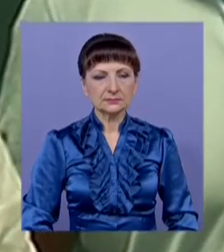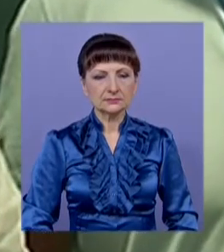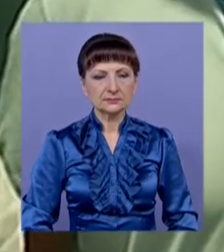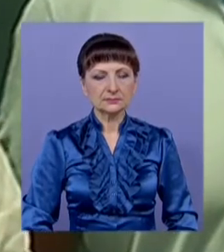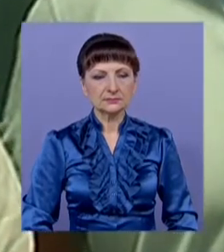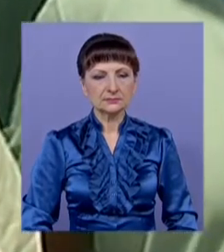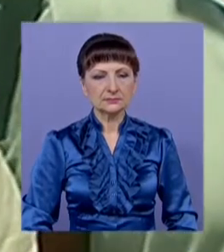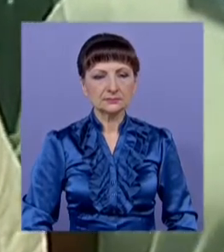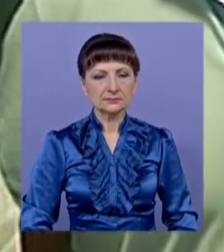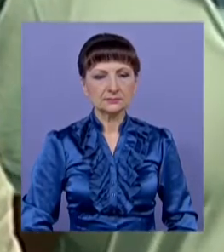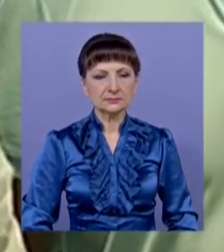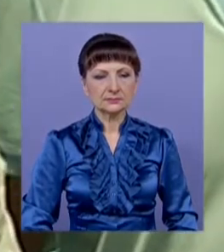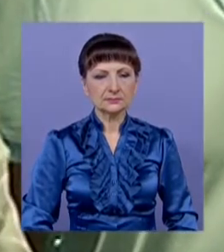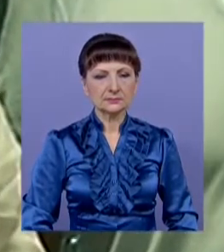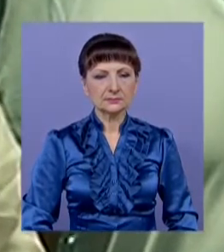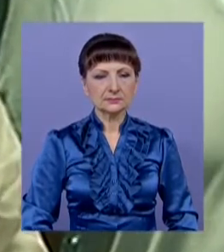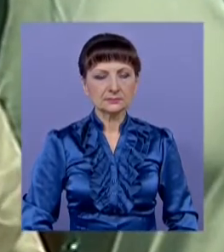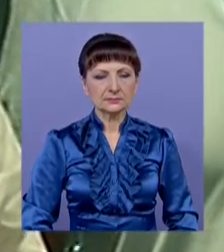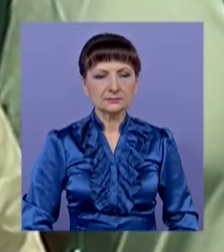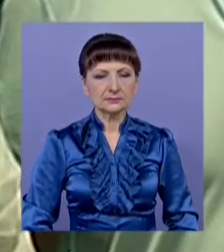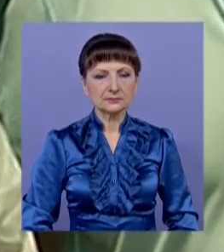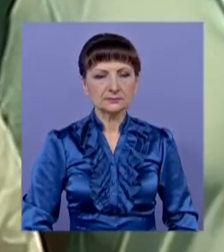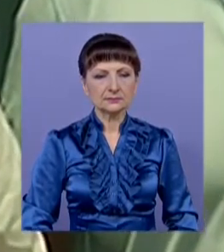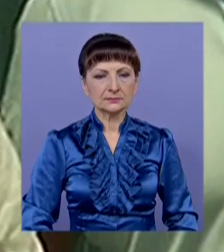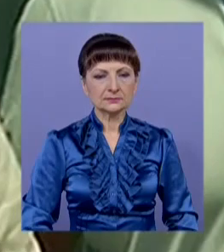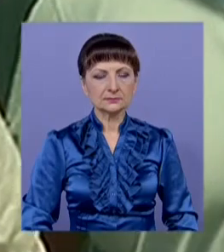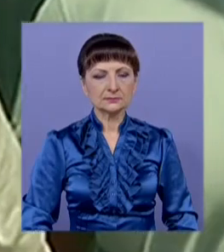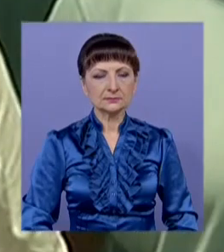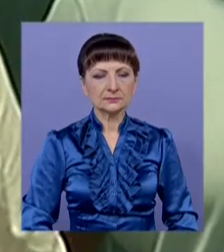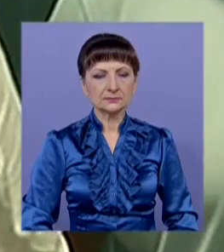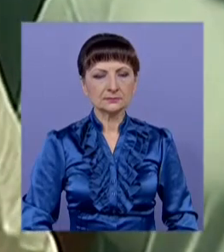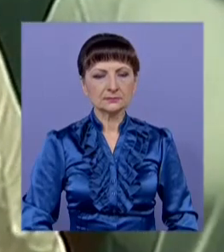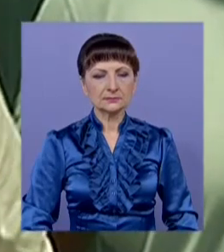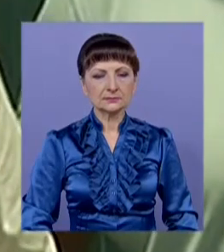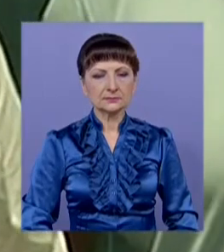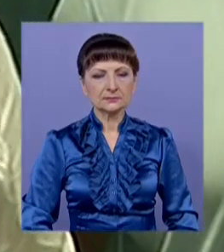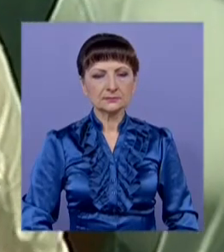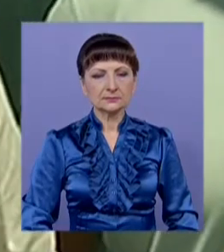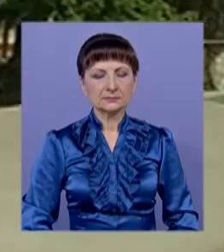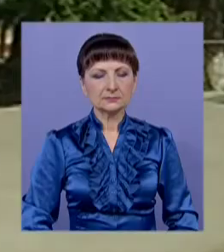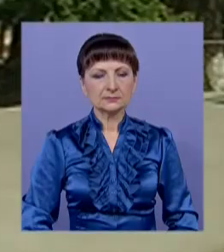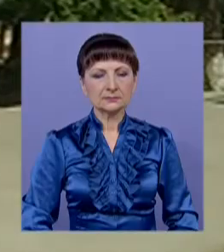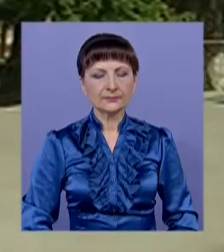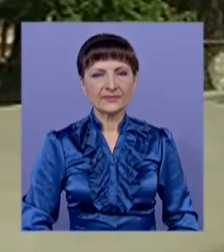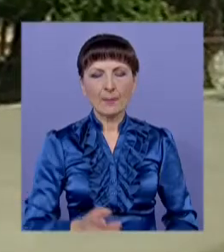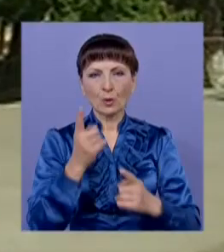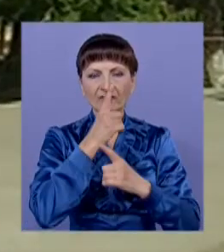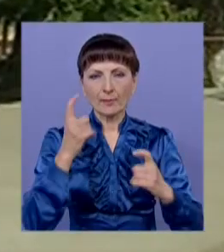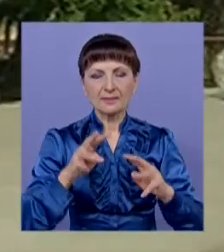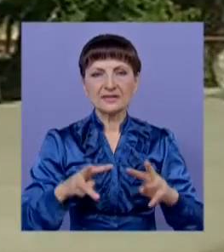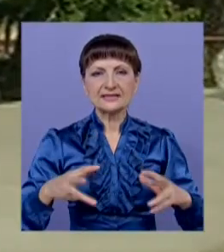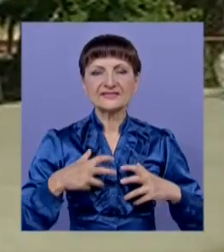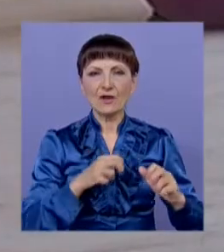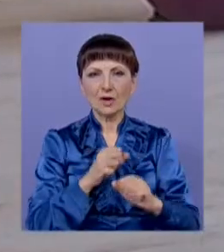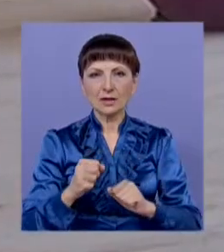Юкшунде собрать? Адамдар бәрі. Дәрігерлер бәрі. Все, 20-сында мүмкін. По информации